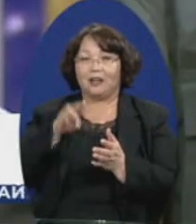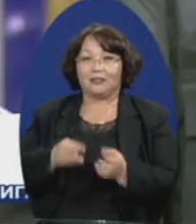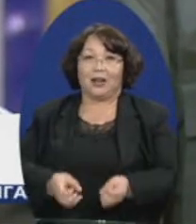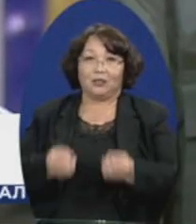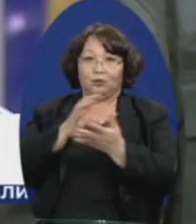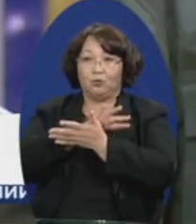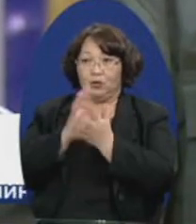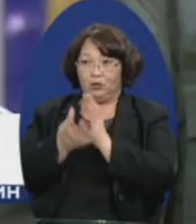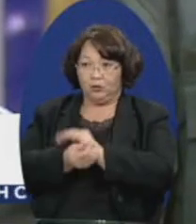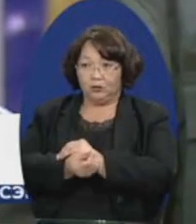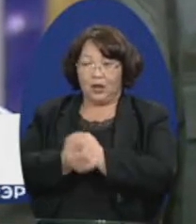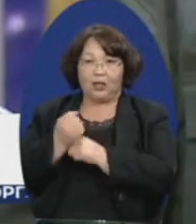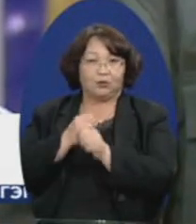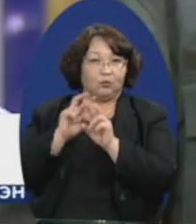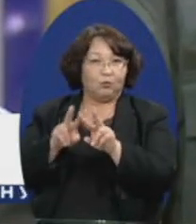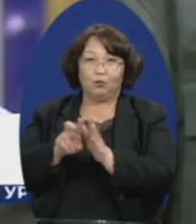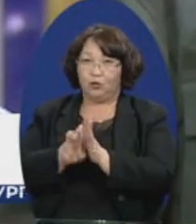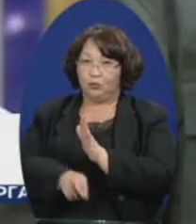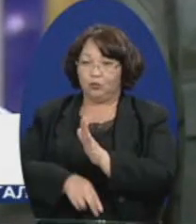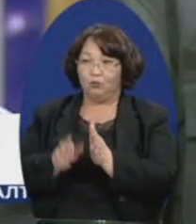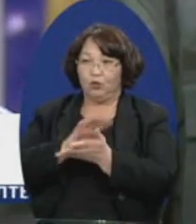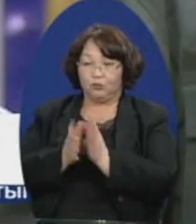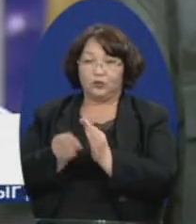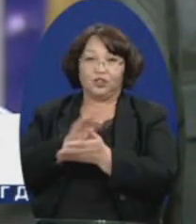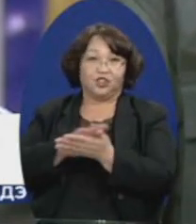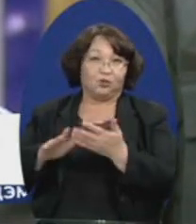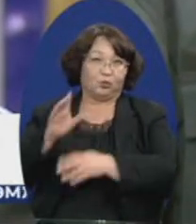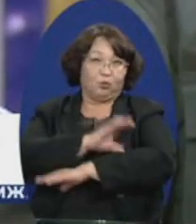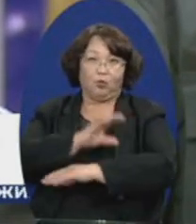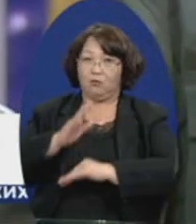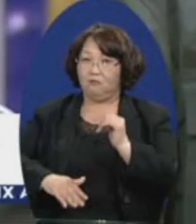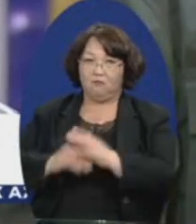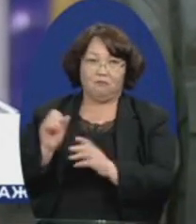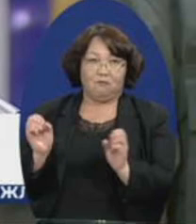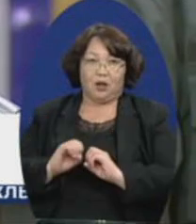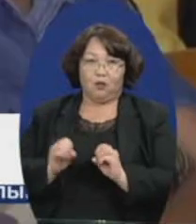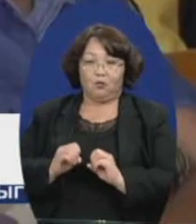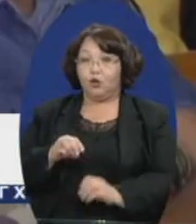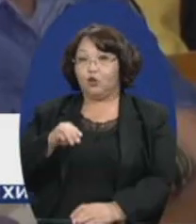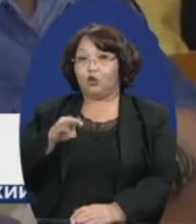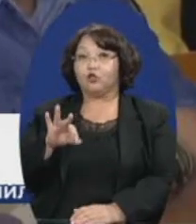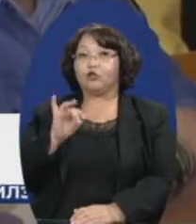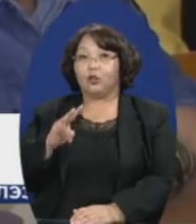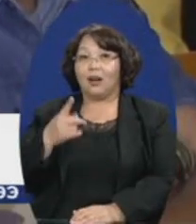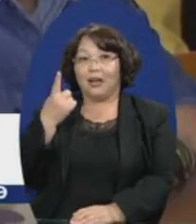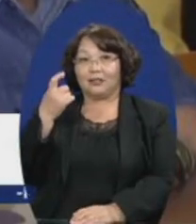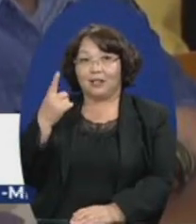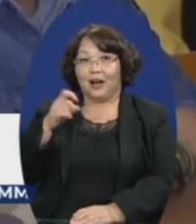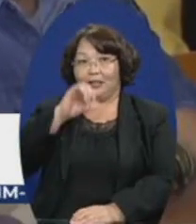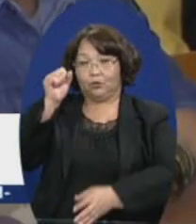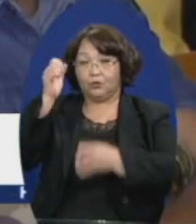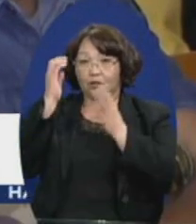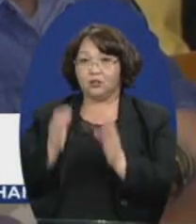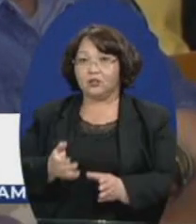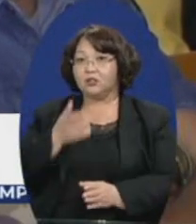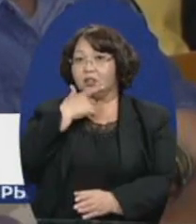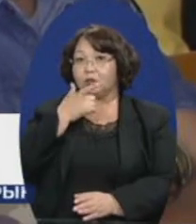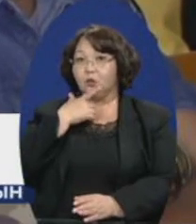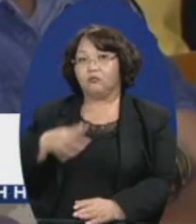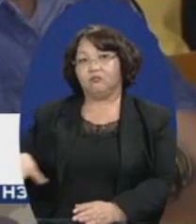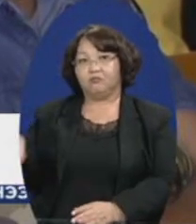чадаагүй байна. За энэ мэт ямар нэгэн бүтээн байгуулалт хийхэд тосгон дангаараа асуудлаа шийдвэрлэх боломжгүй байдаг талаар нутгийн иргэд